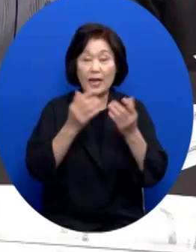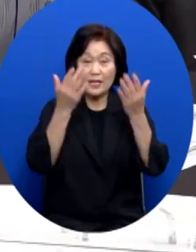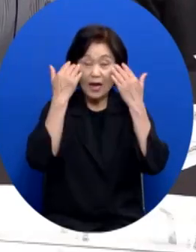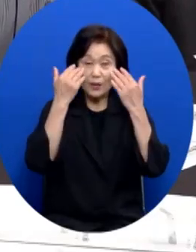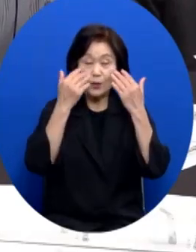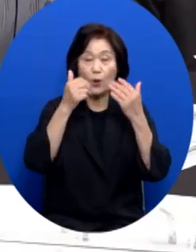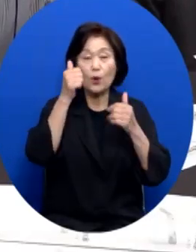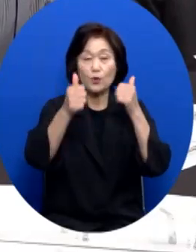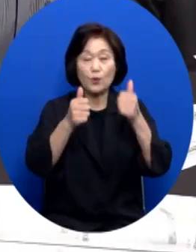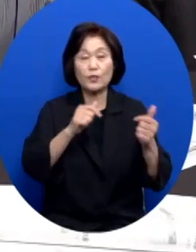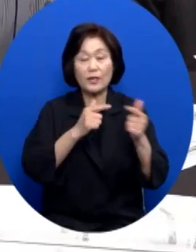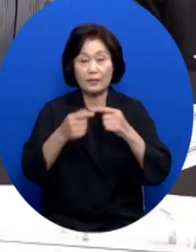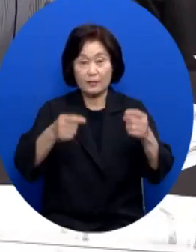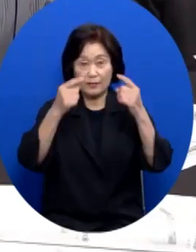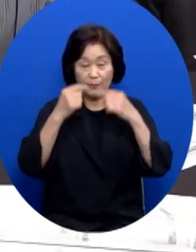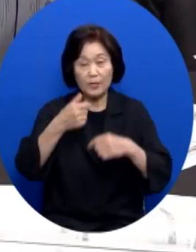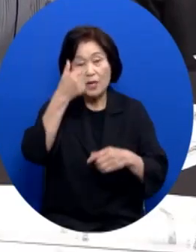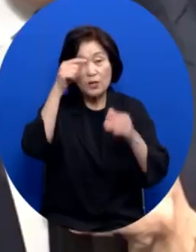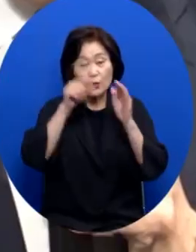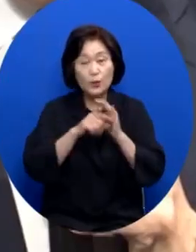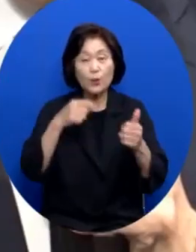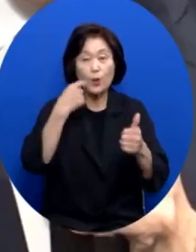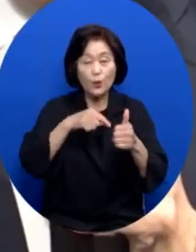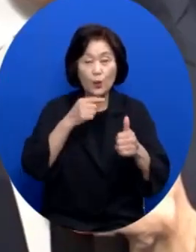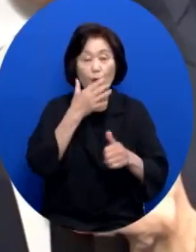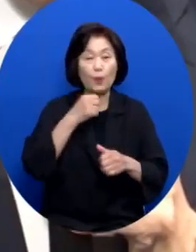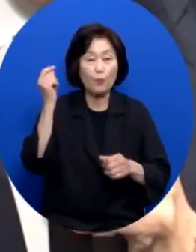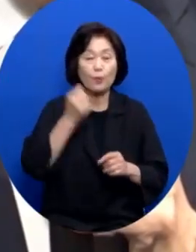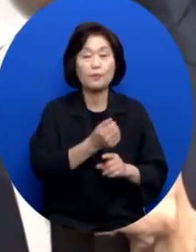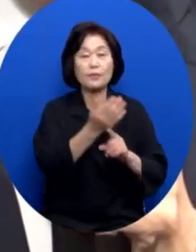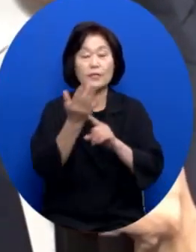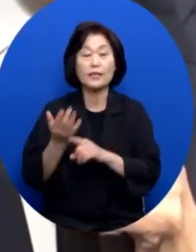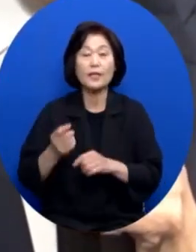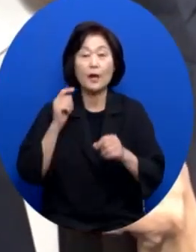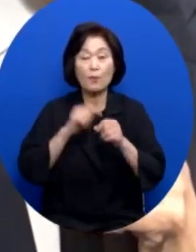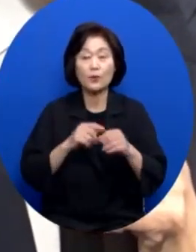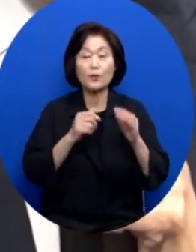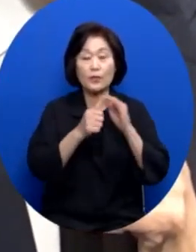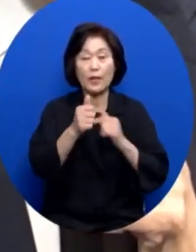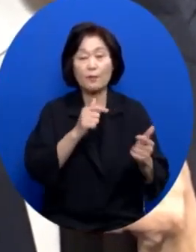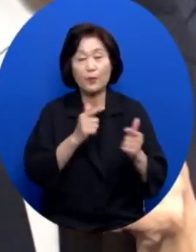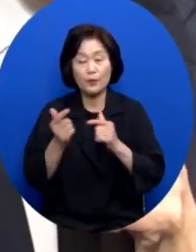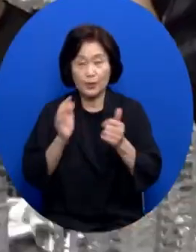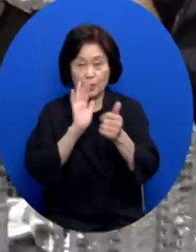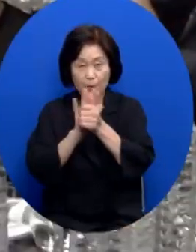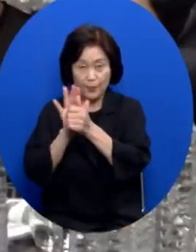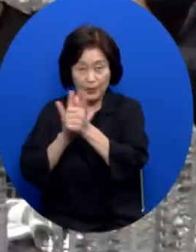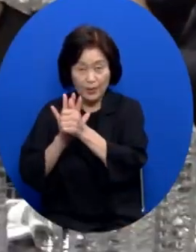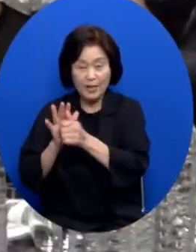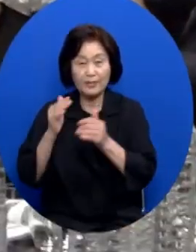참석해 기독교 교육과 복음을 전하기 위한 한국의 기독사학 대표들을 격려했습니다.